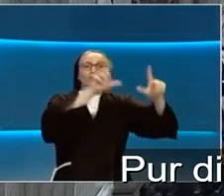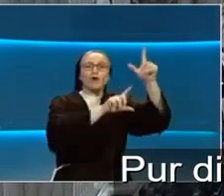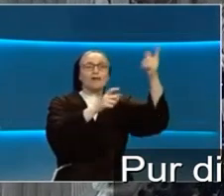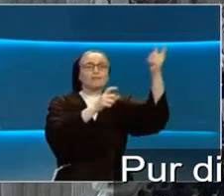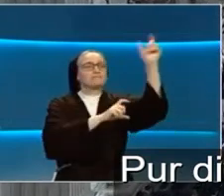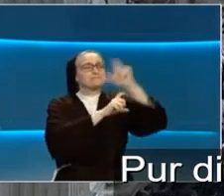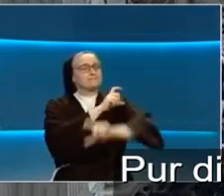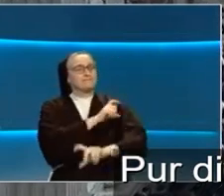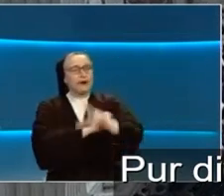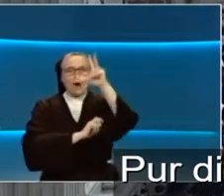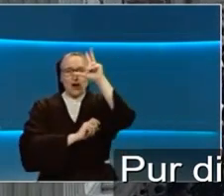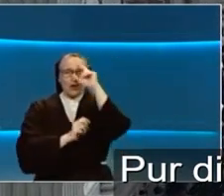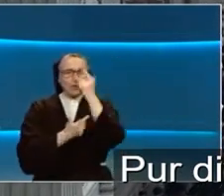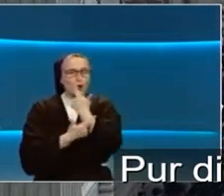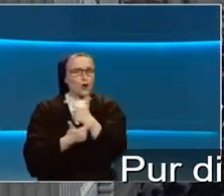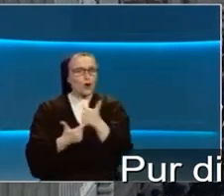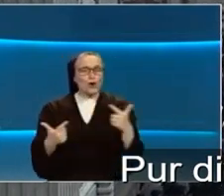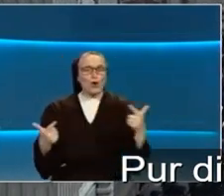Flamma